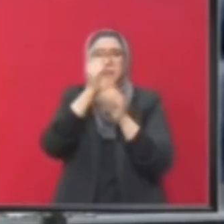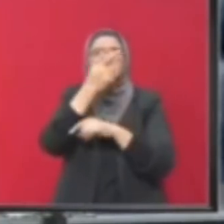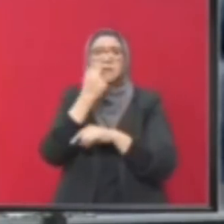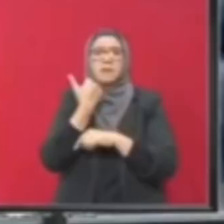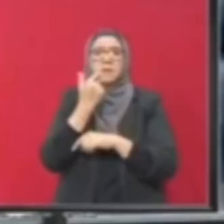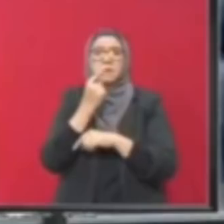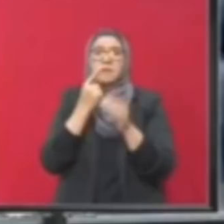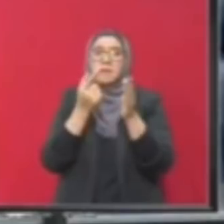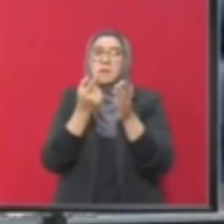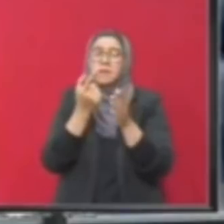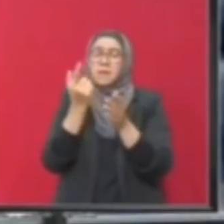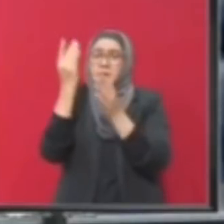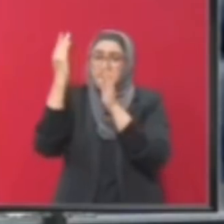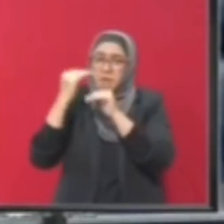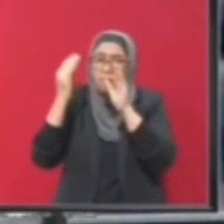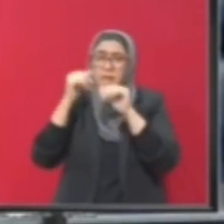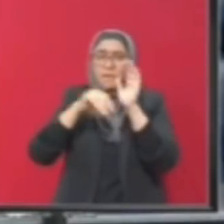klinik